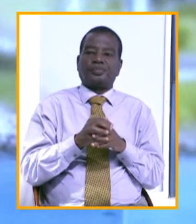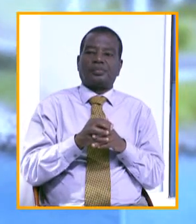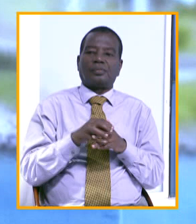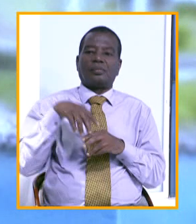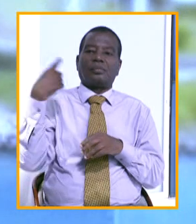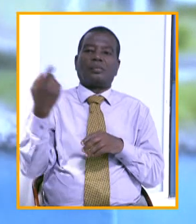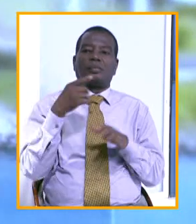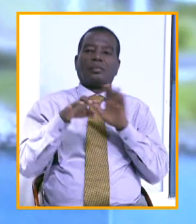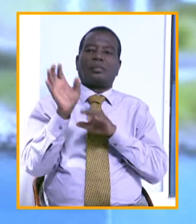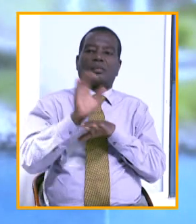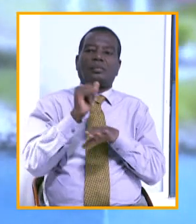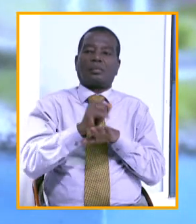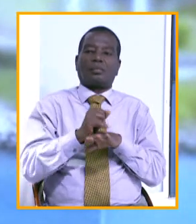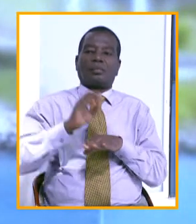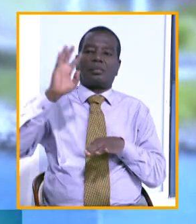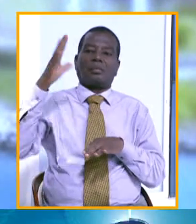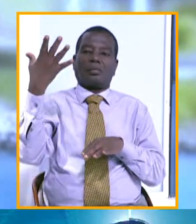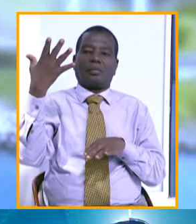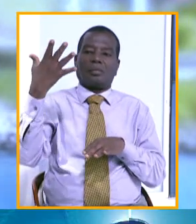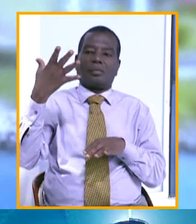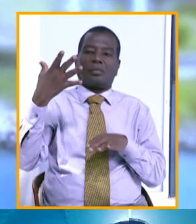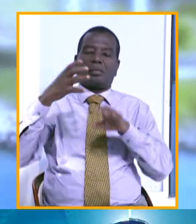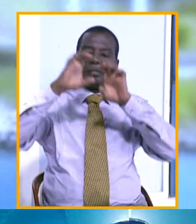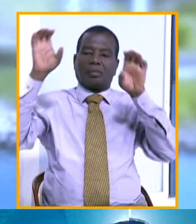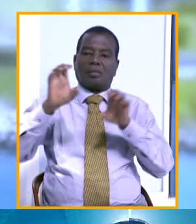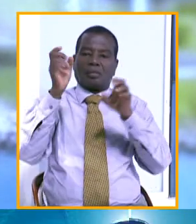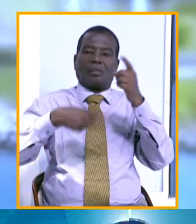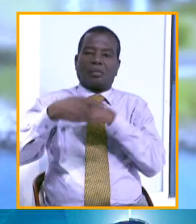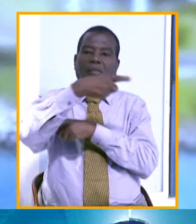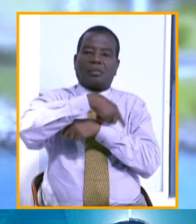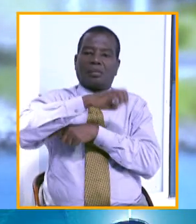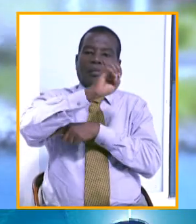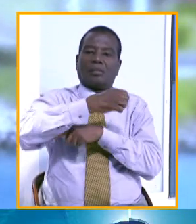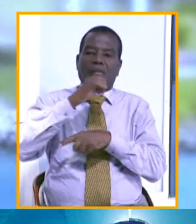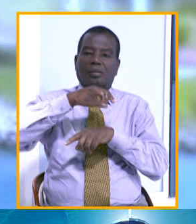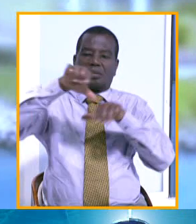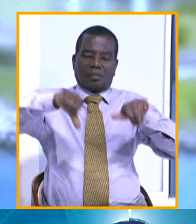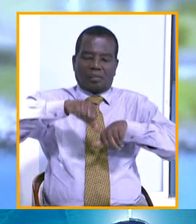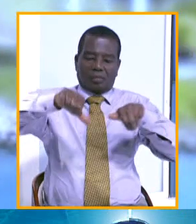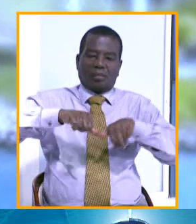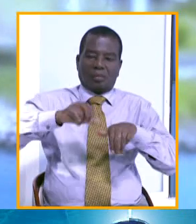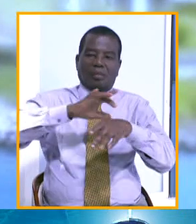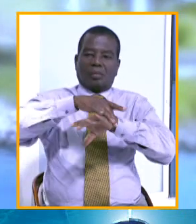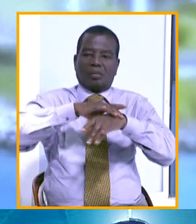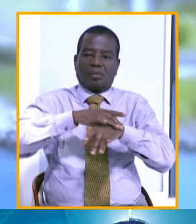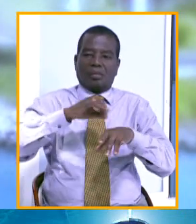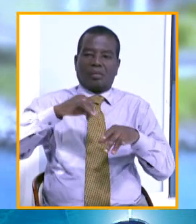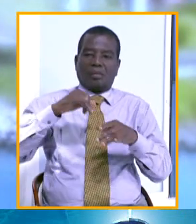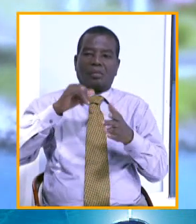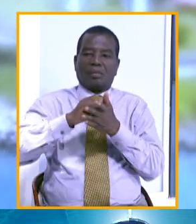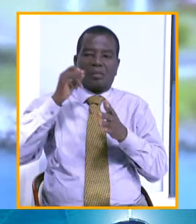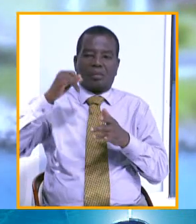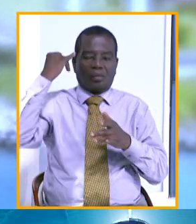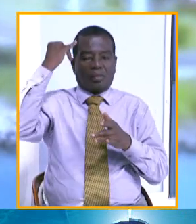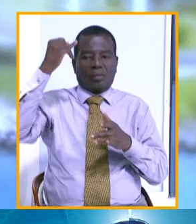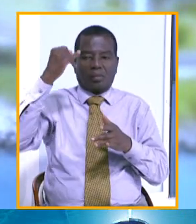Toujours en Côte d'Ivoire, la 5e édition des Journées des sciences géologiques, une initiative de l'unité de